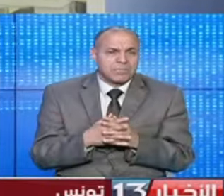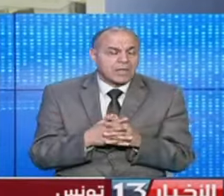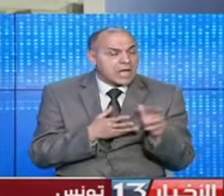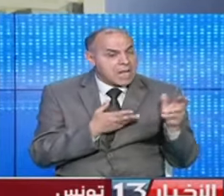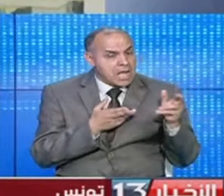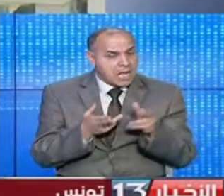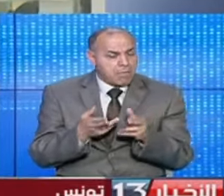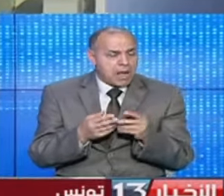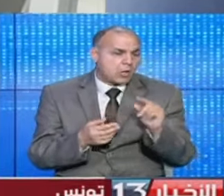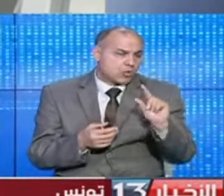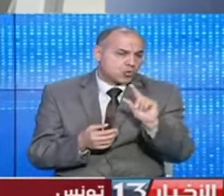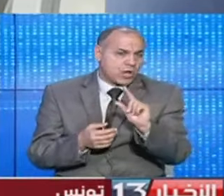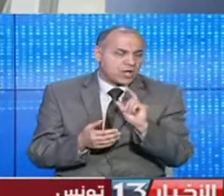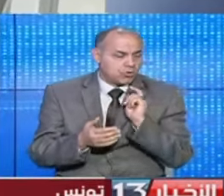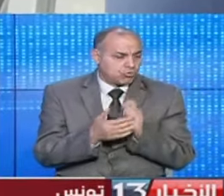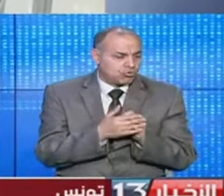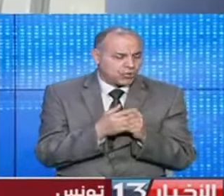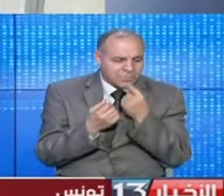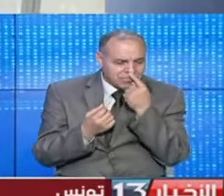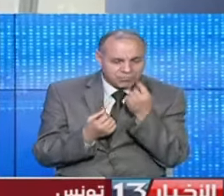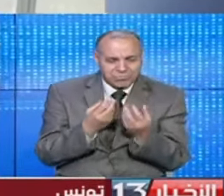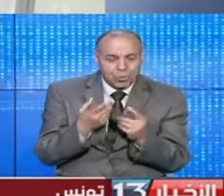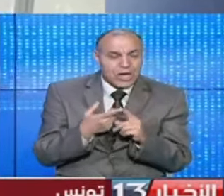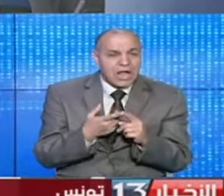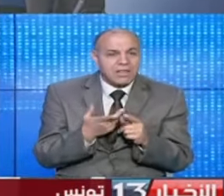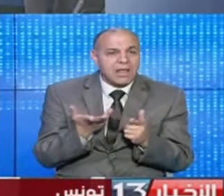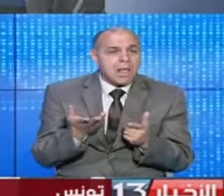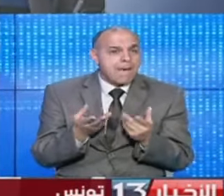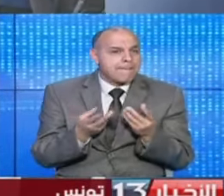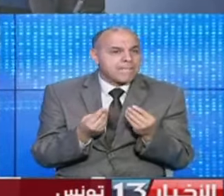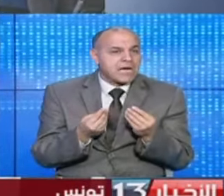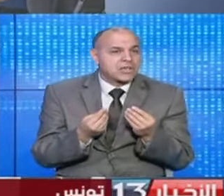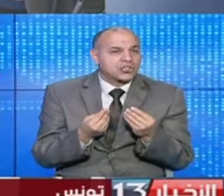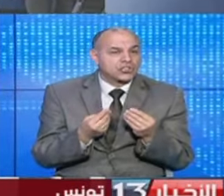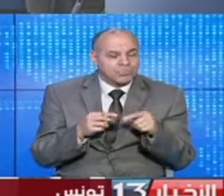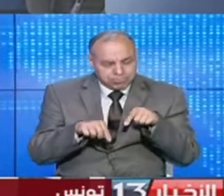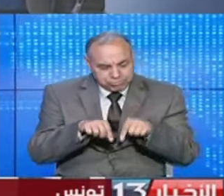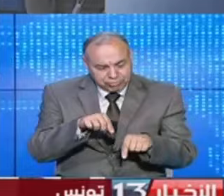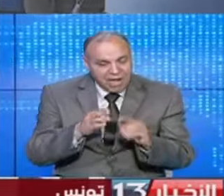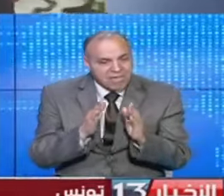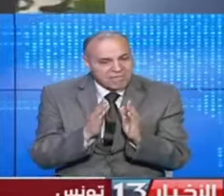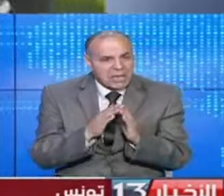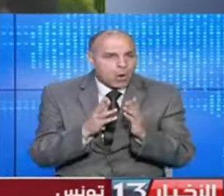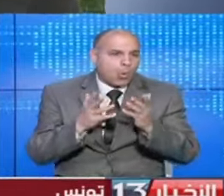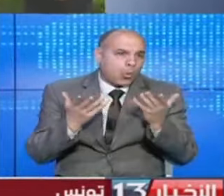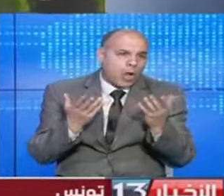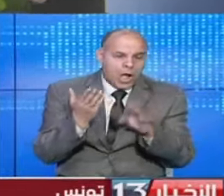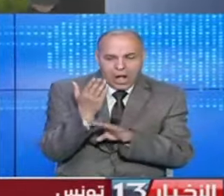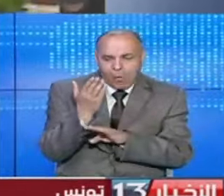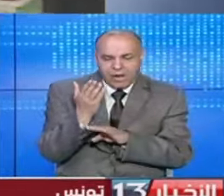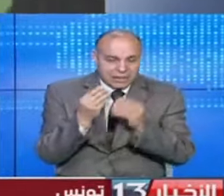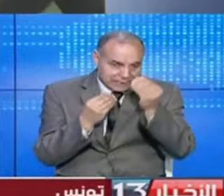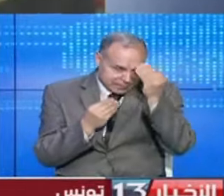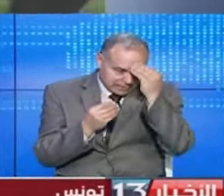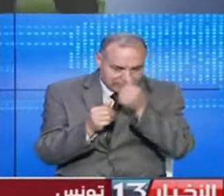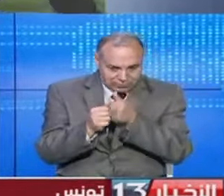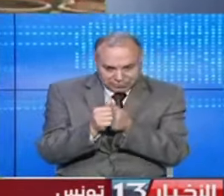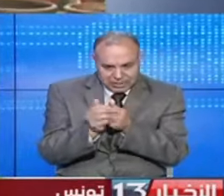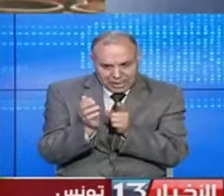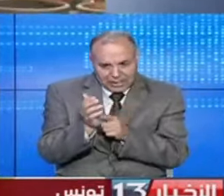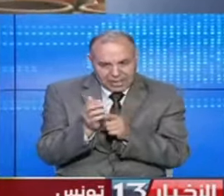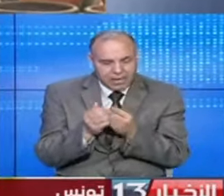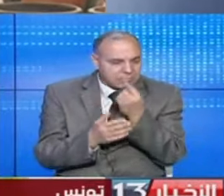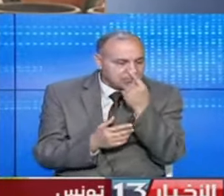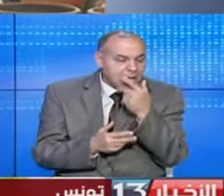إقبال ملحوظ على هذه النباتات التي تخضع عملية زراعتها إلى قواعد يجب اتباعها حتى